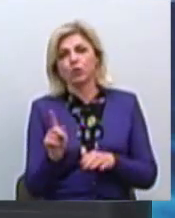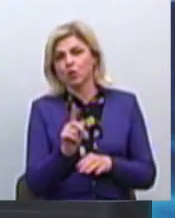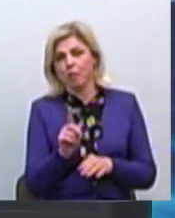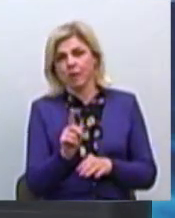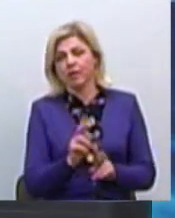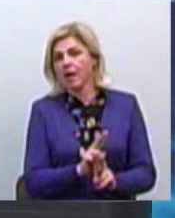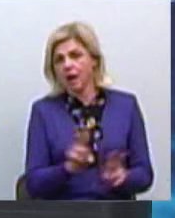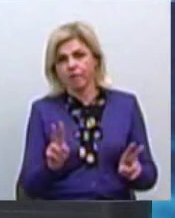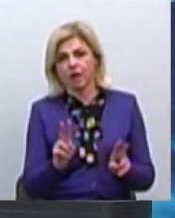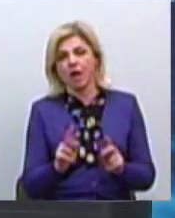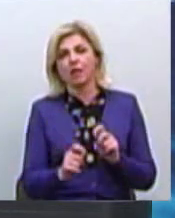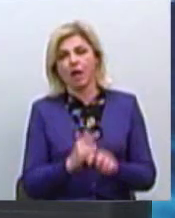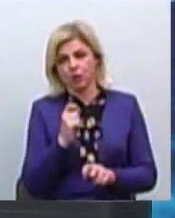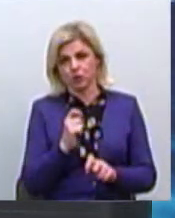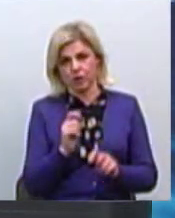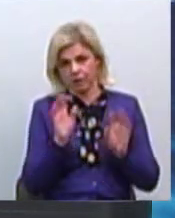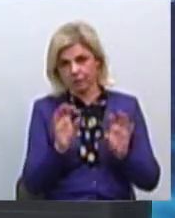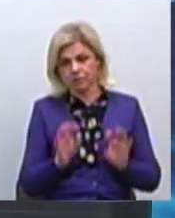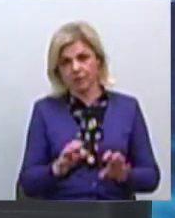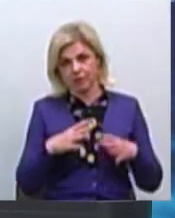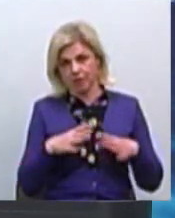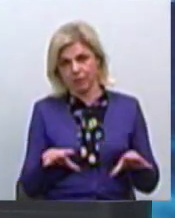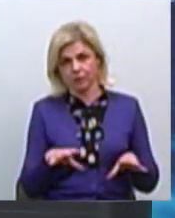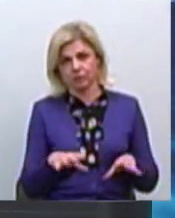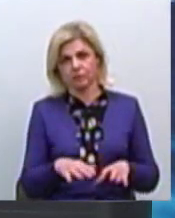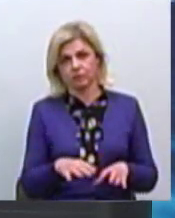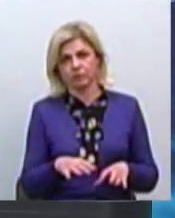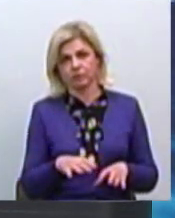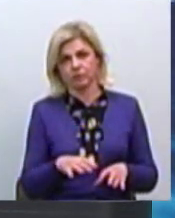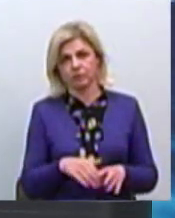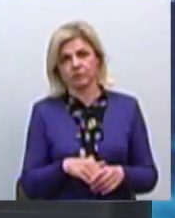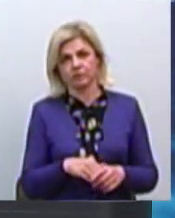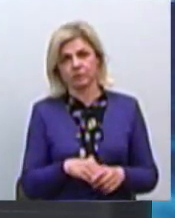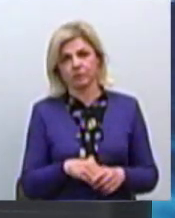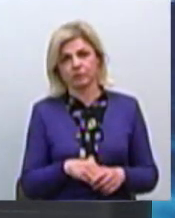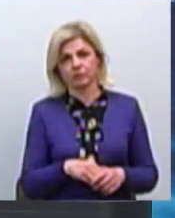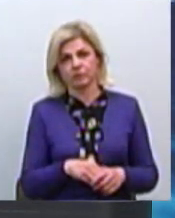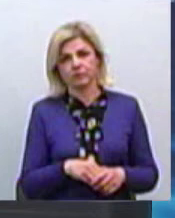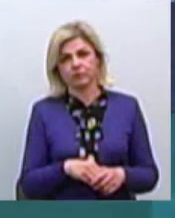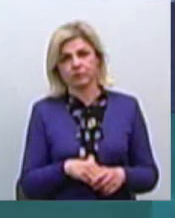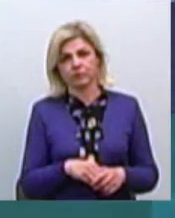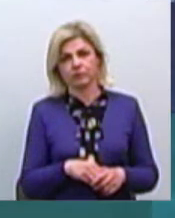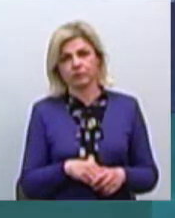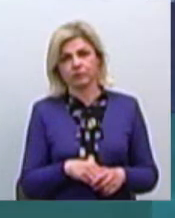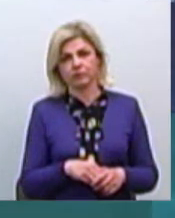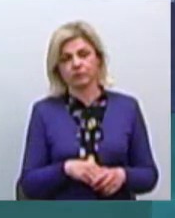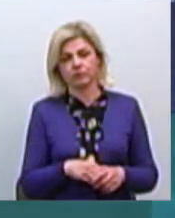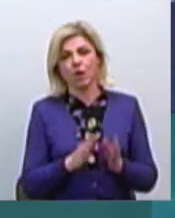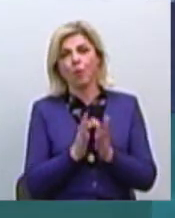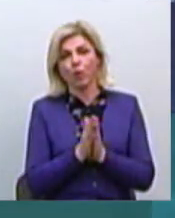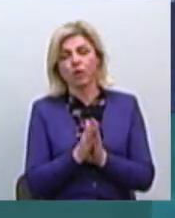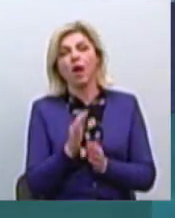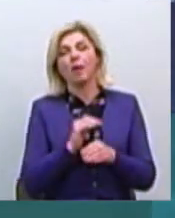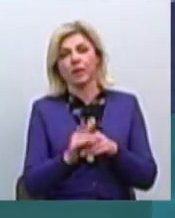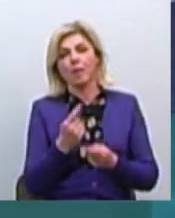ніяких правопорушень не було скоєно і попереджено. Будь ласка, повертаючись